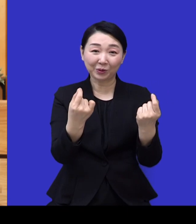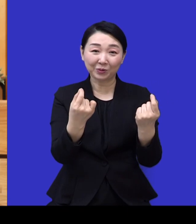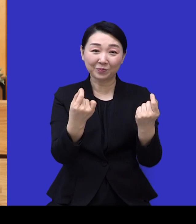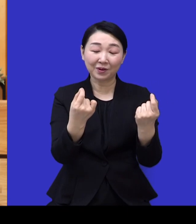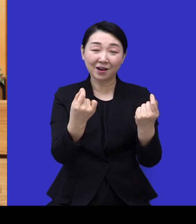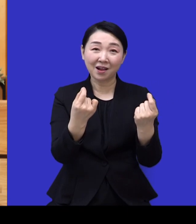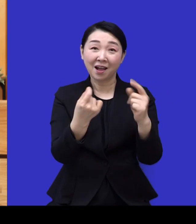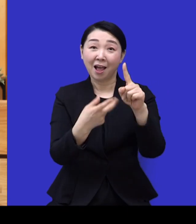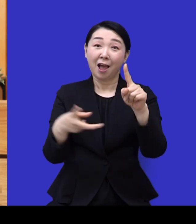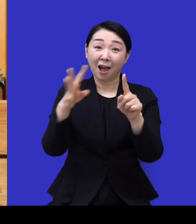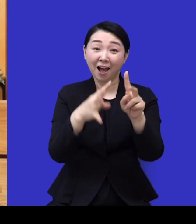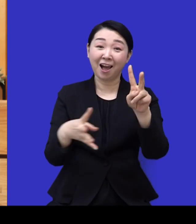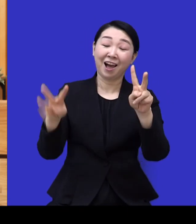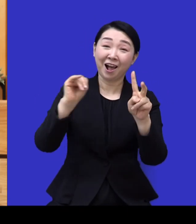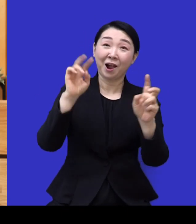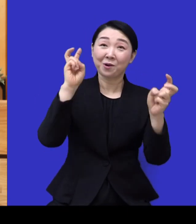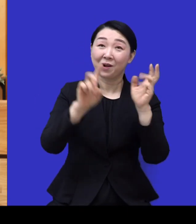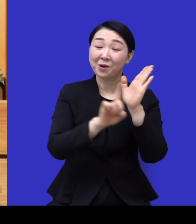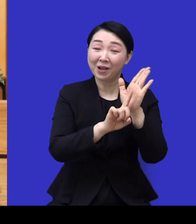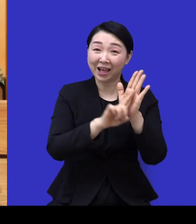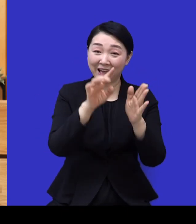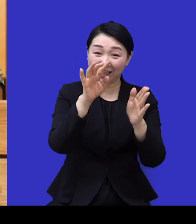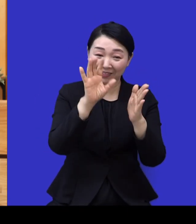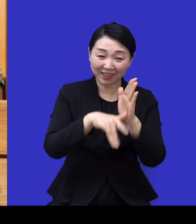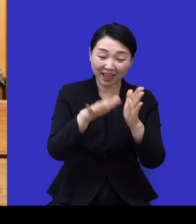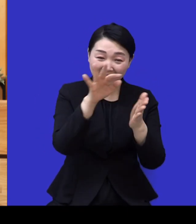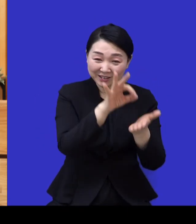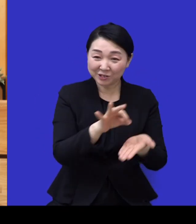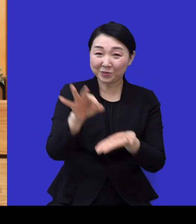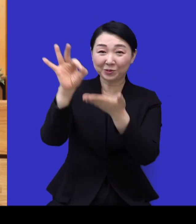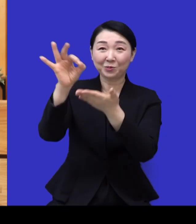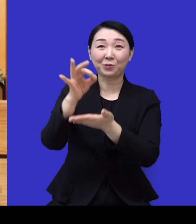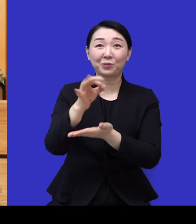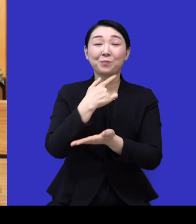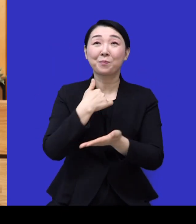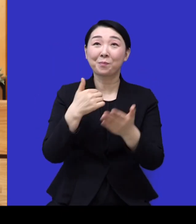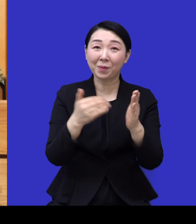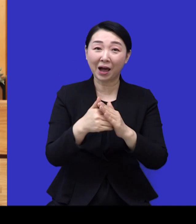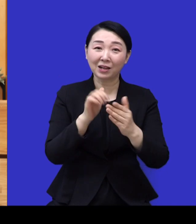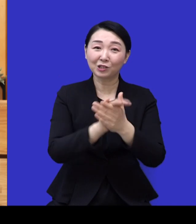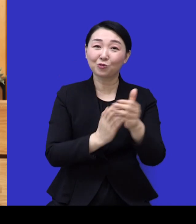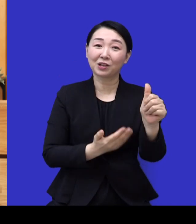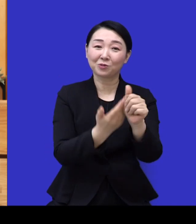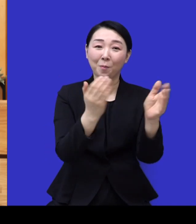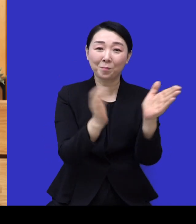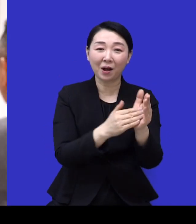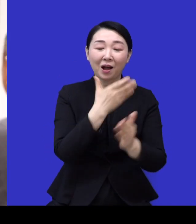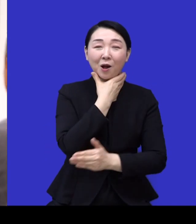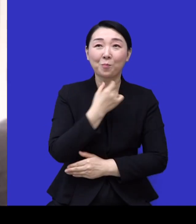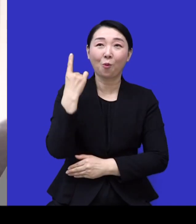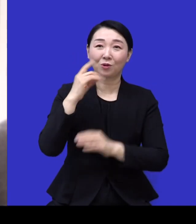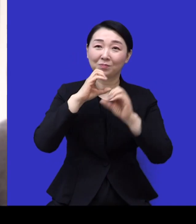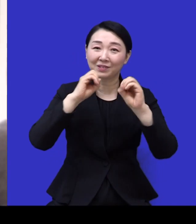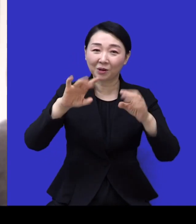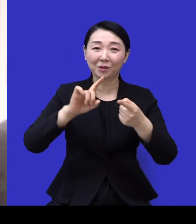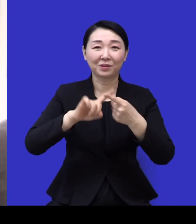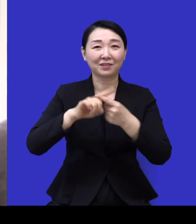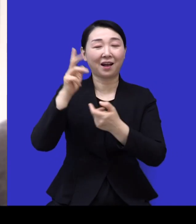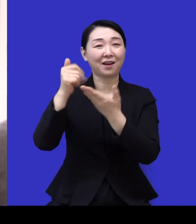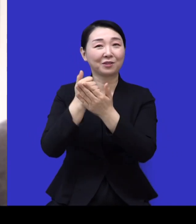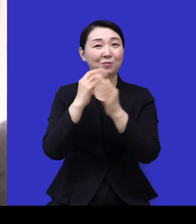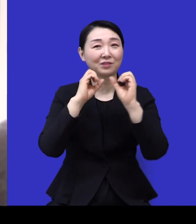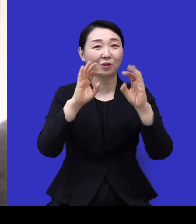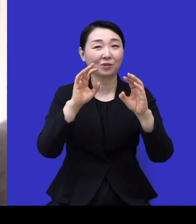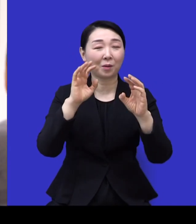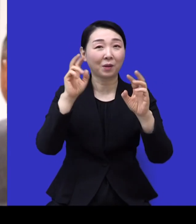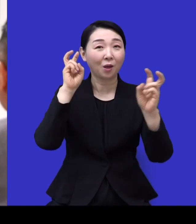억소리 나는 만큼의 11조를 올린 큰 광고 회사를 접고 복음의 전함이라는 하나님을 전하는 이제